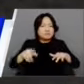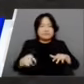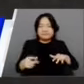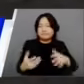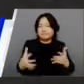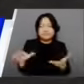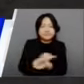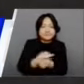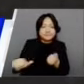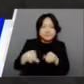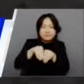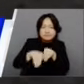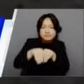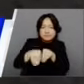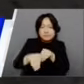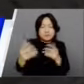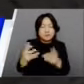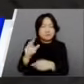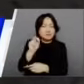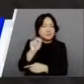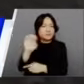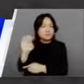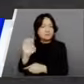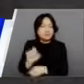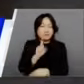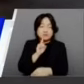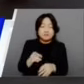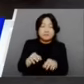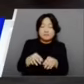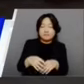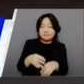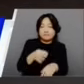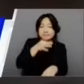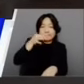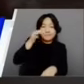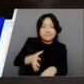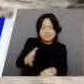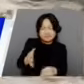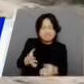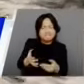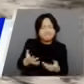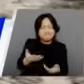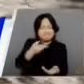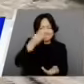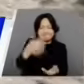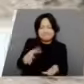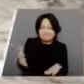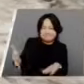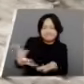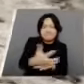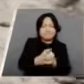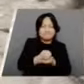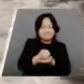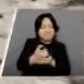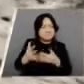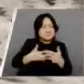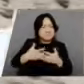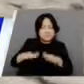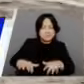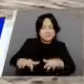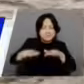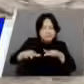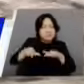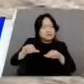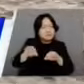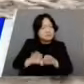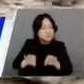saan pilit isinalba ng mga magsasaka ang kanilang pananim kahit mataas pa ang tubig. Sa bayan ng Aliaga, nalubog